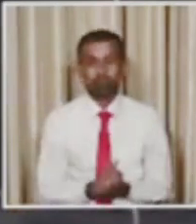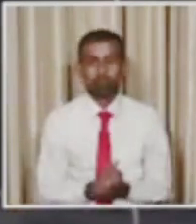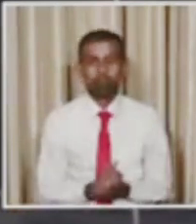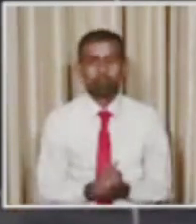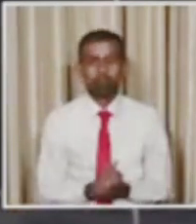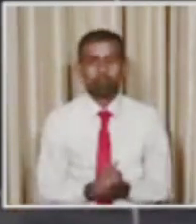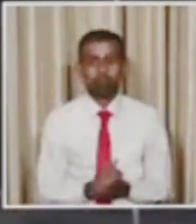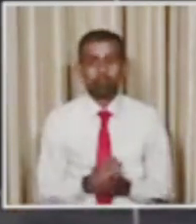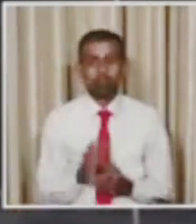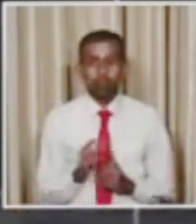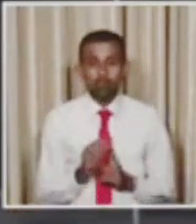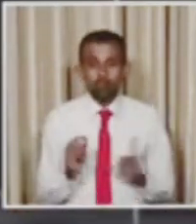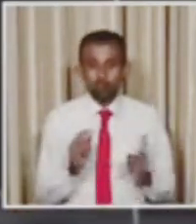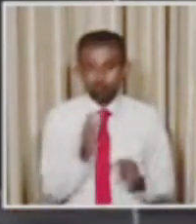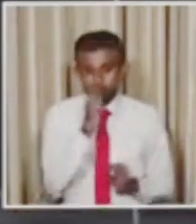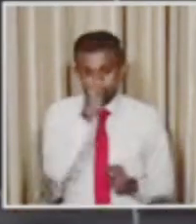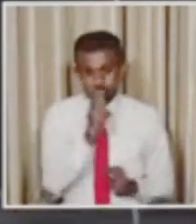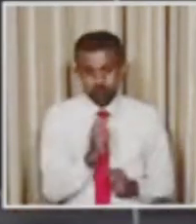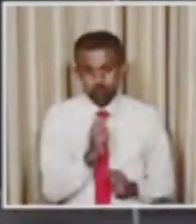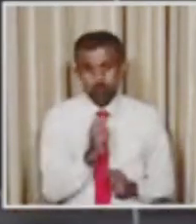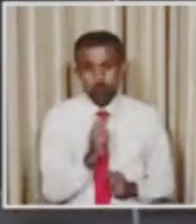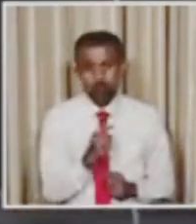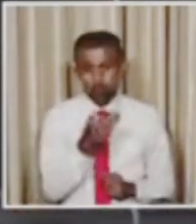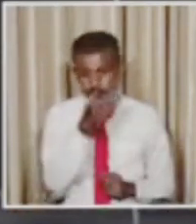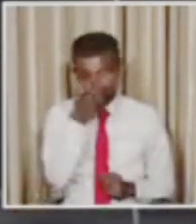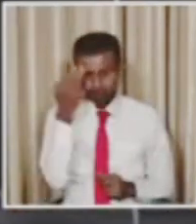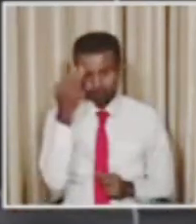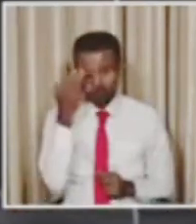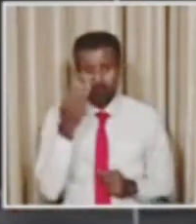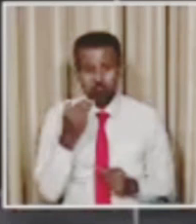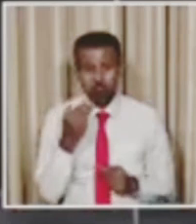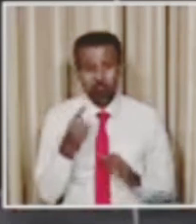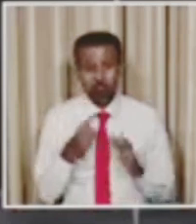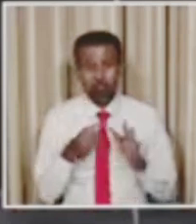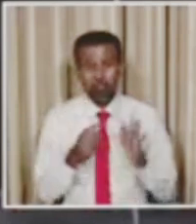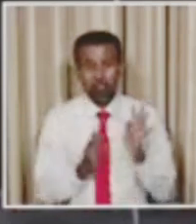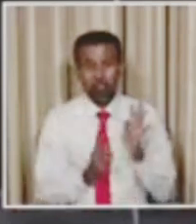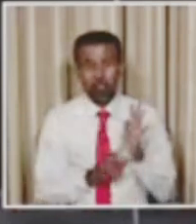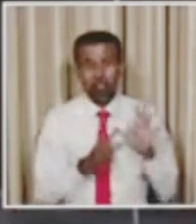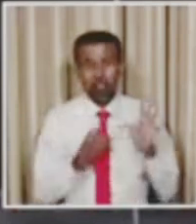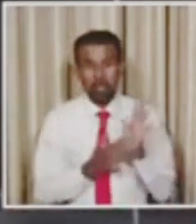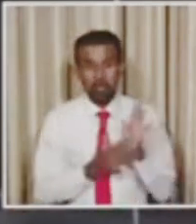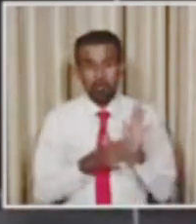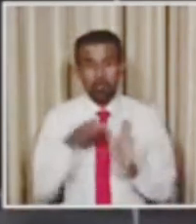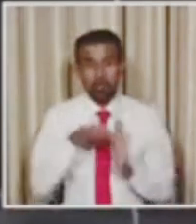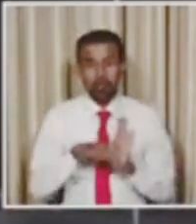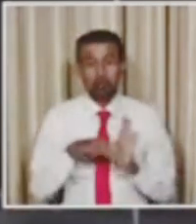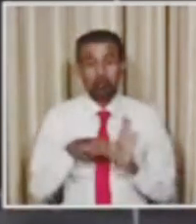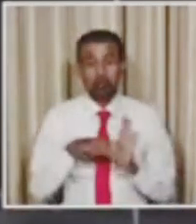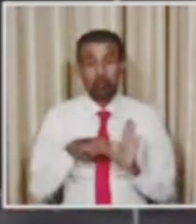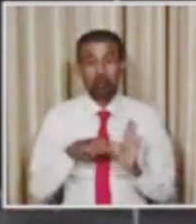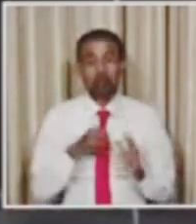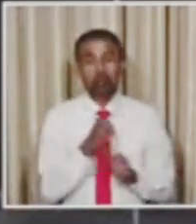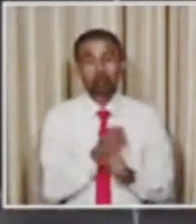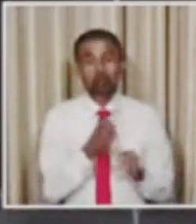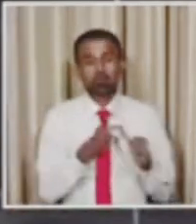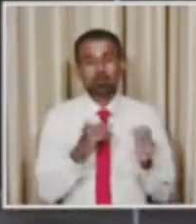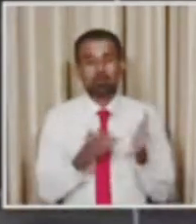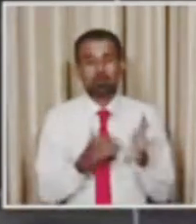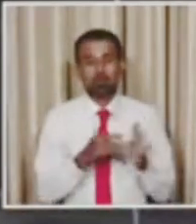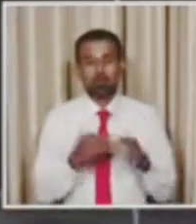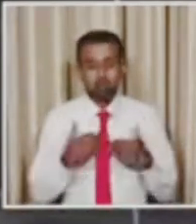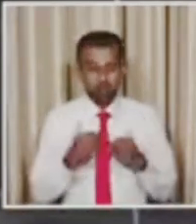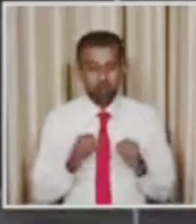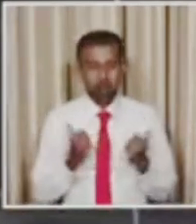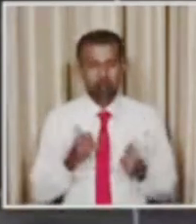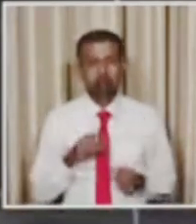ගරු මූලස්නාරූඪ මන්ත්‍රීතුමනි, දෙමළ ඊළම නිර්මාණය වුණා නම් දකුණු ආසියාවේ ගාසා තීරයේ බවට පත් වෙන්නේ අපි ජීවත් වෙන